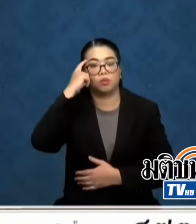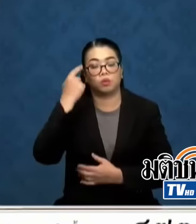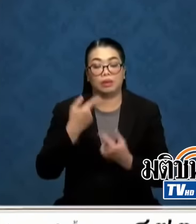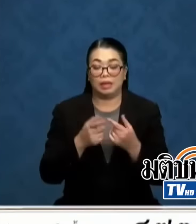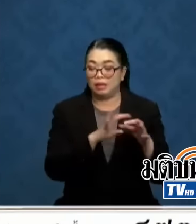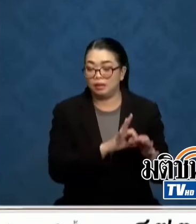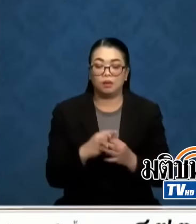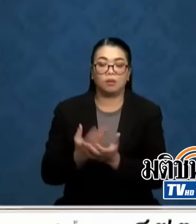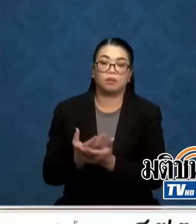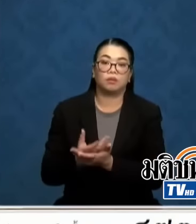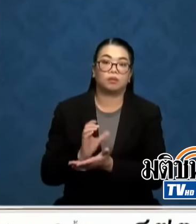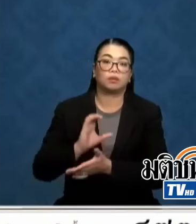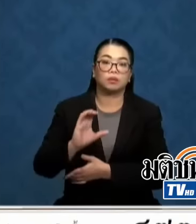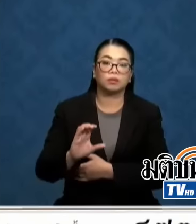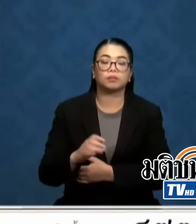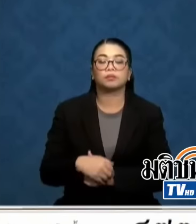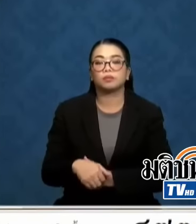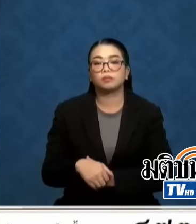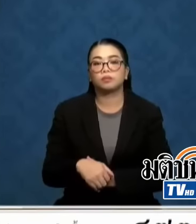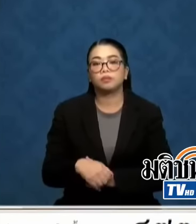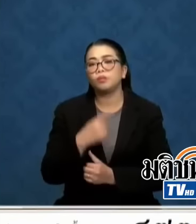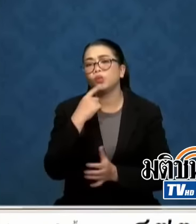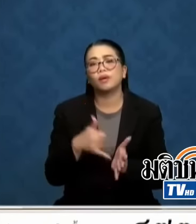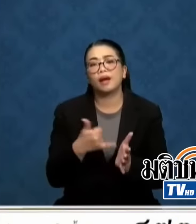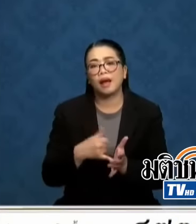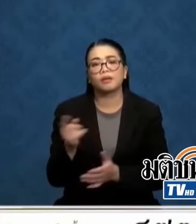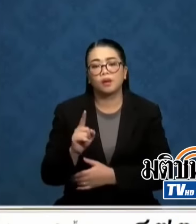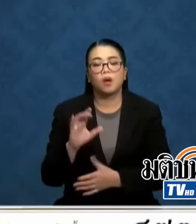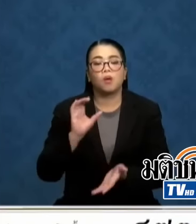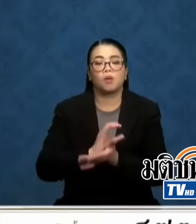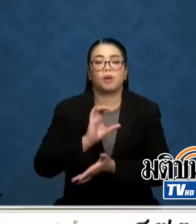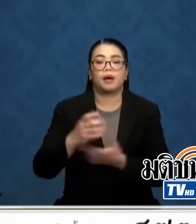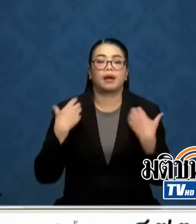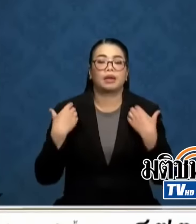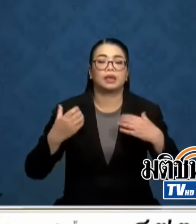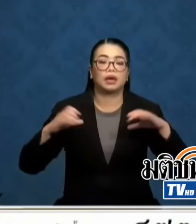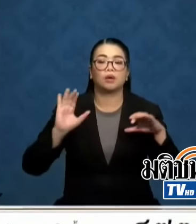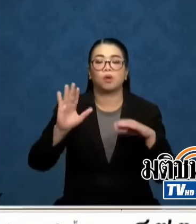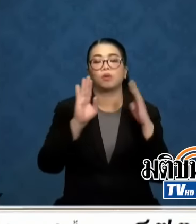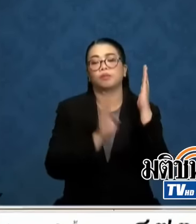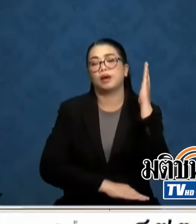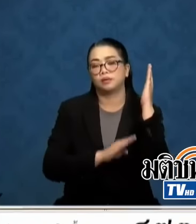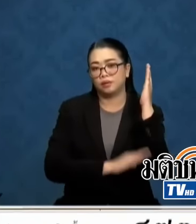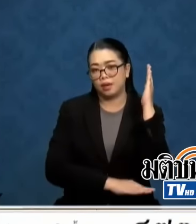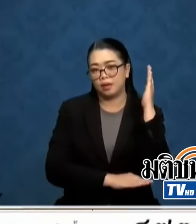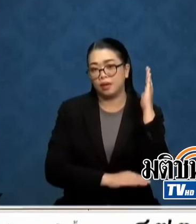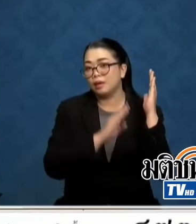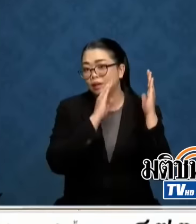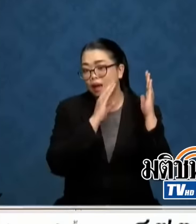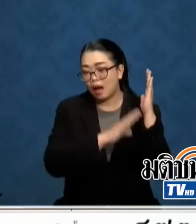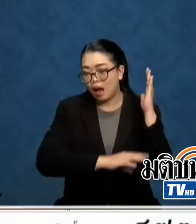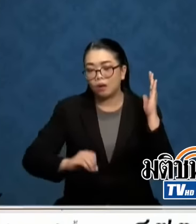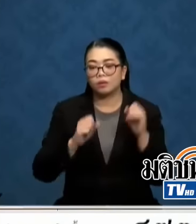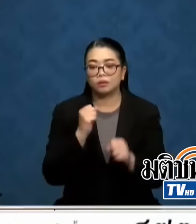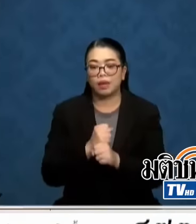ประมาบอกว่าพูดภาษาชาวบ้านก็คือว่างบประมาณส่วนราชการในพื้นที่จังหวัดชายแดนภาคใต้เนี่ยถ้าจะเอาไป